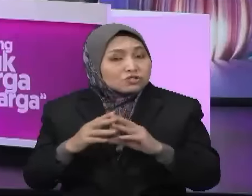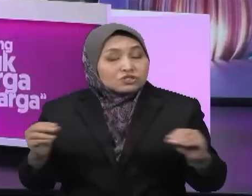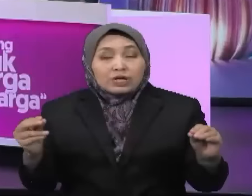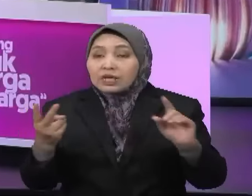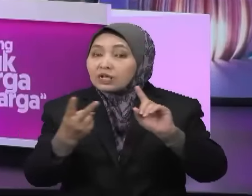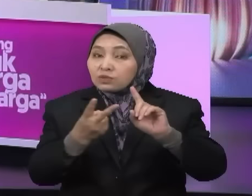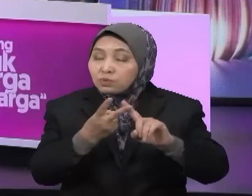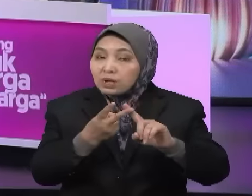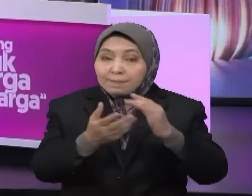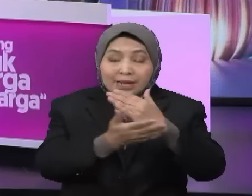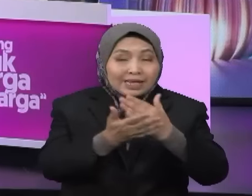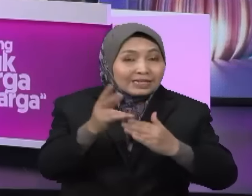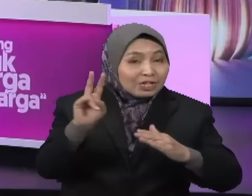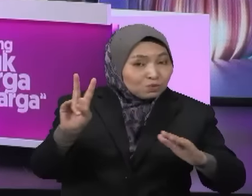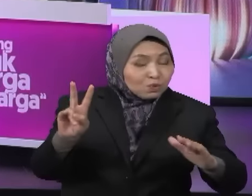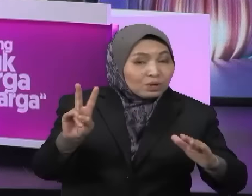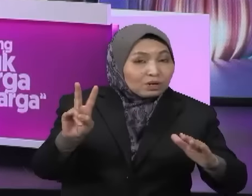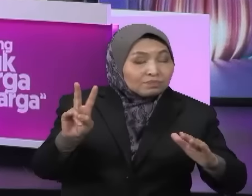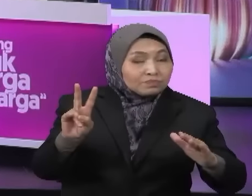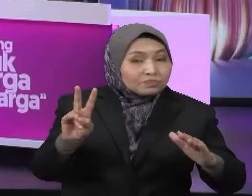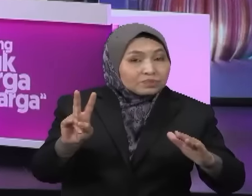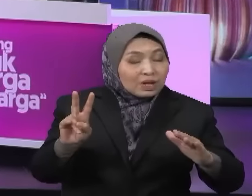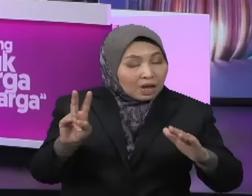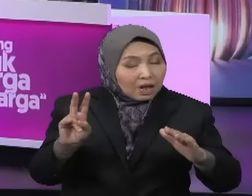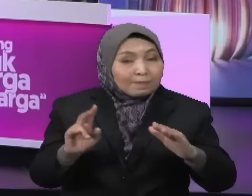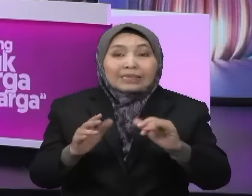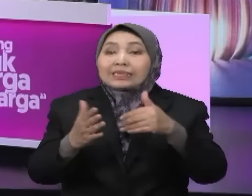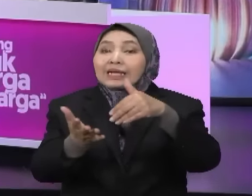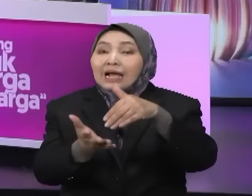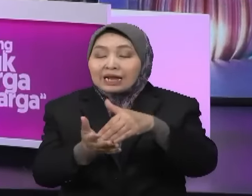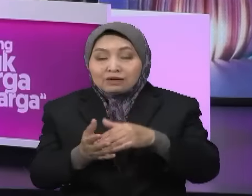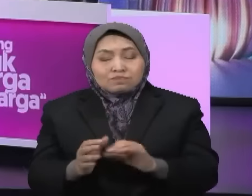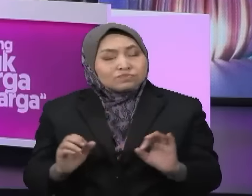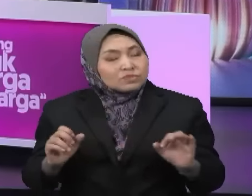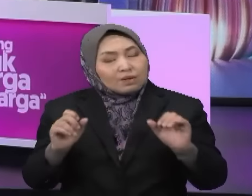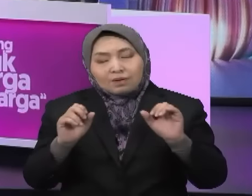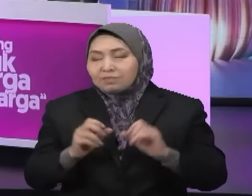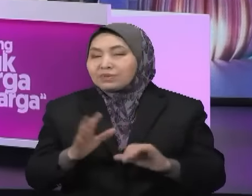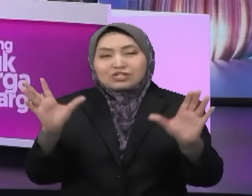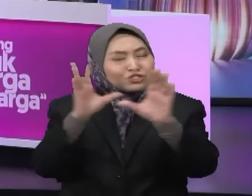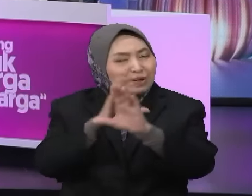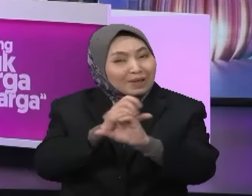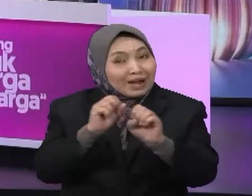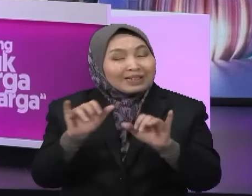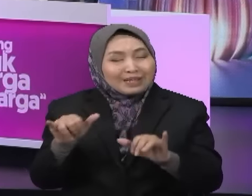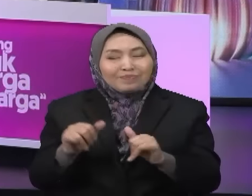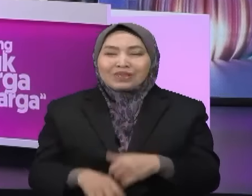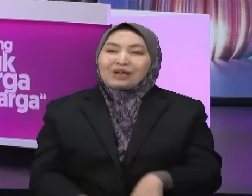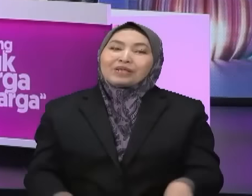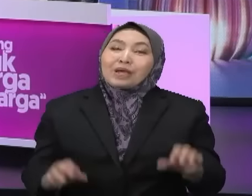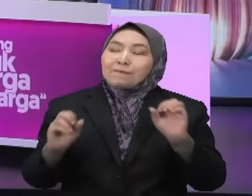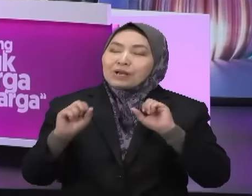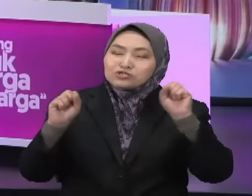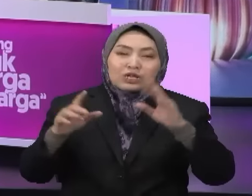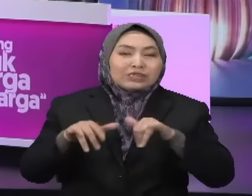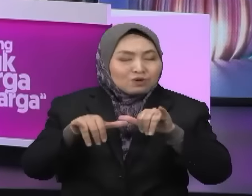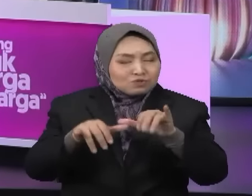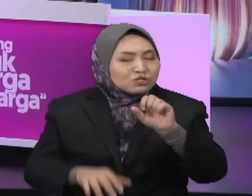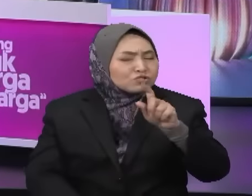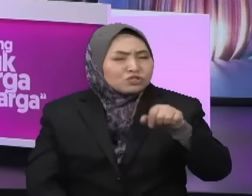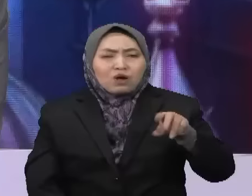ni ah. Bahagian kedua. Sejuzuk yang ke-11 pertengahan ah. Pertengahan. Masya-Allah cabaran Afas ah. Ya. Masya-Allah. Moga terus istiqamah sampai ke hujung.